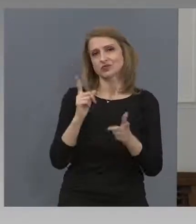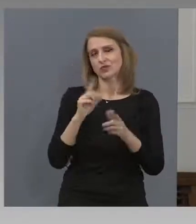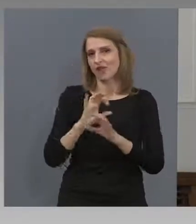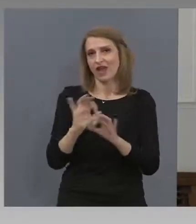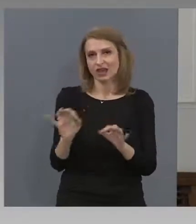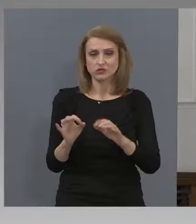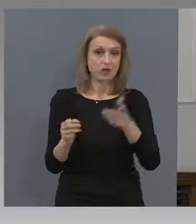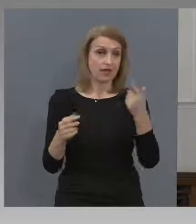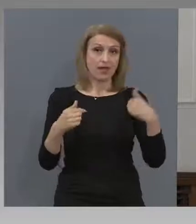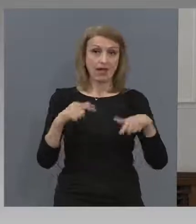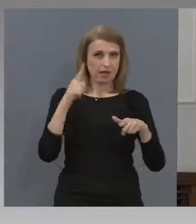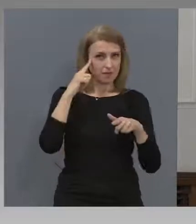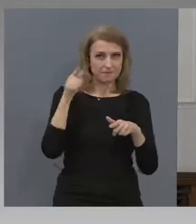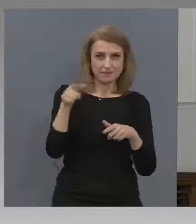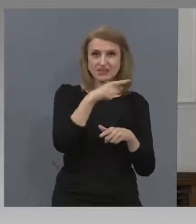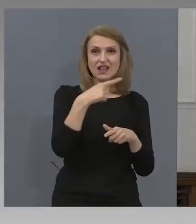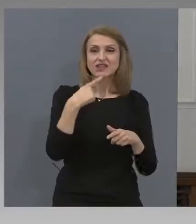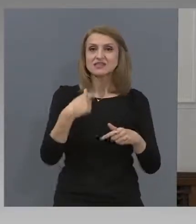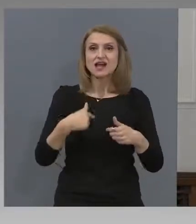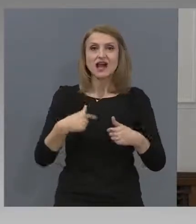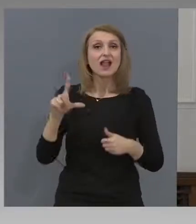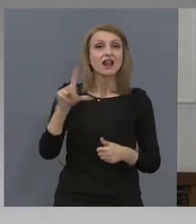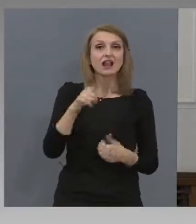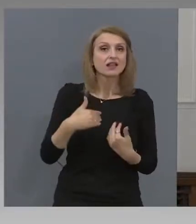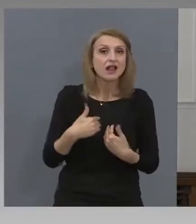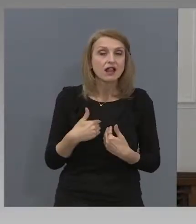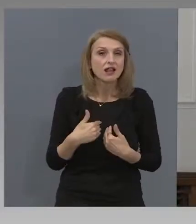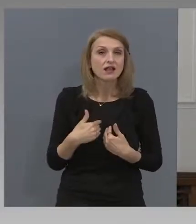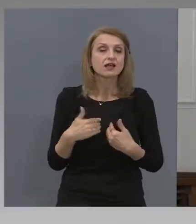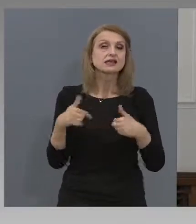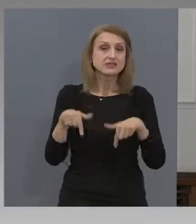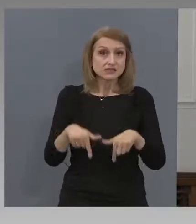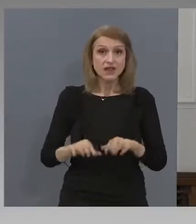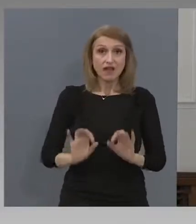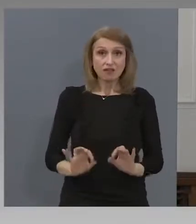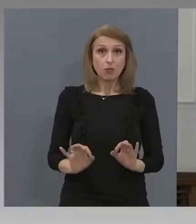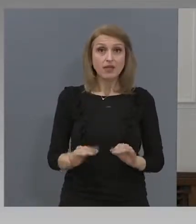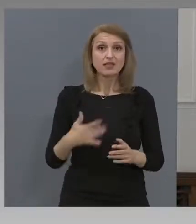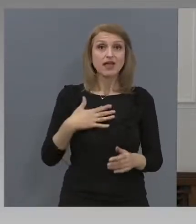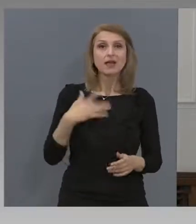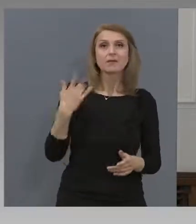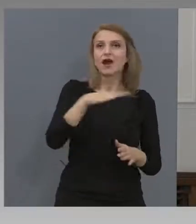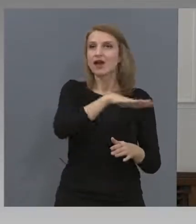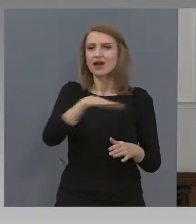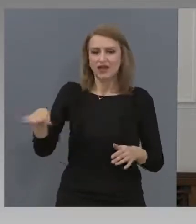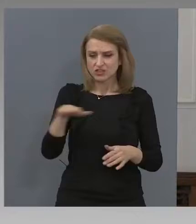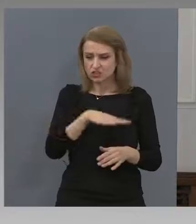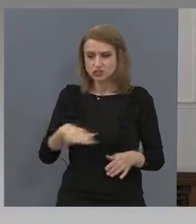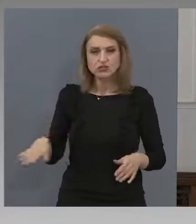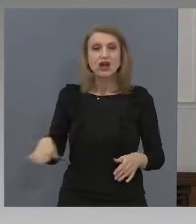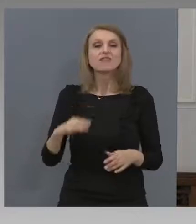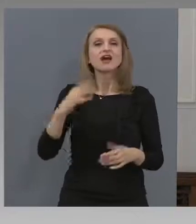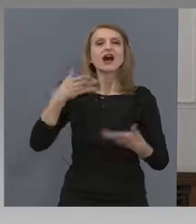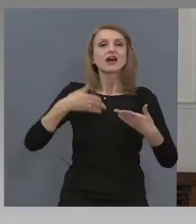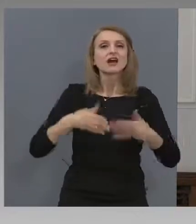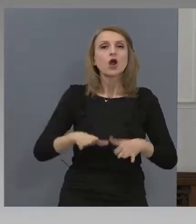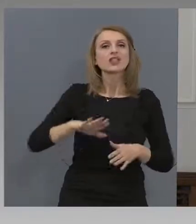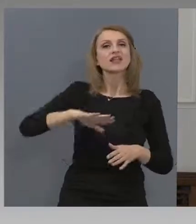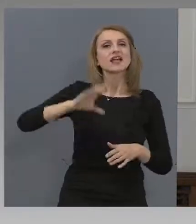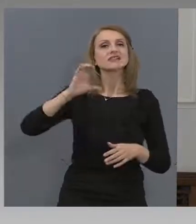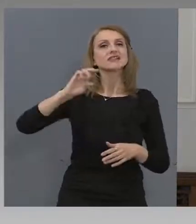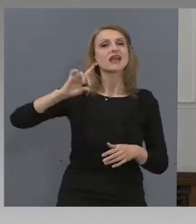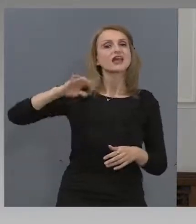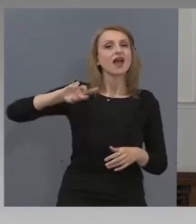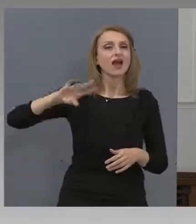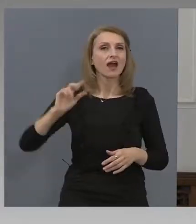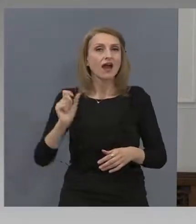за Лидъл, не може да не ви направи впечатление и сега съществуващия рафт, родна стряха продукти, било в сухия асортимент, било